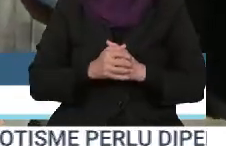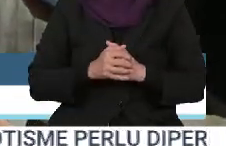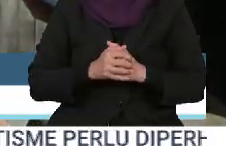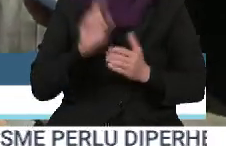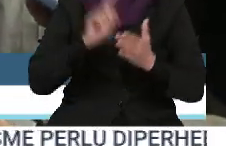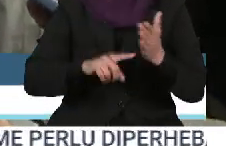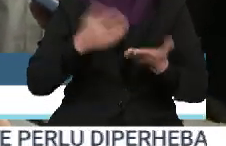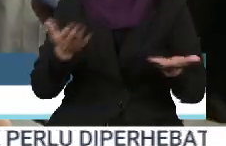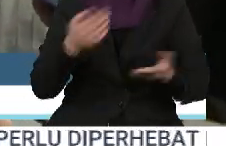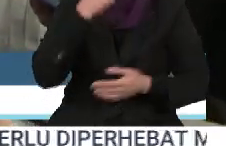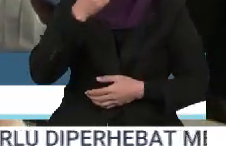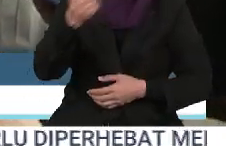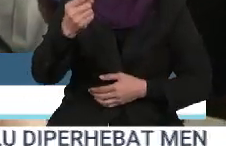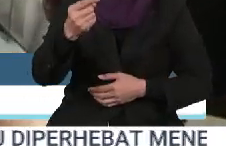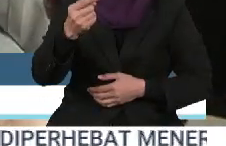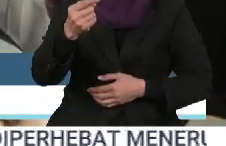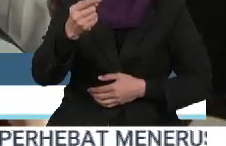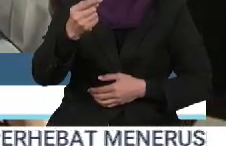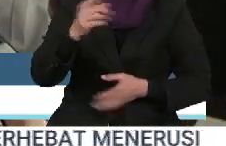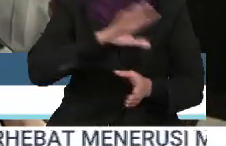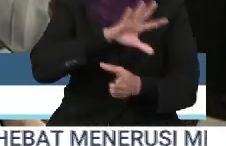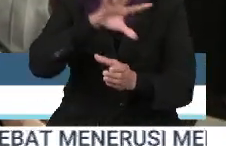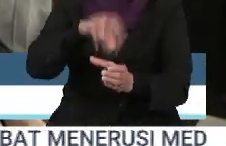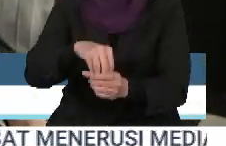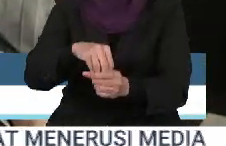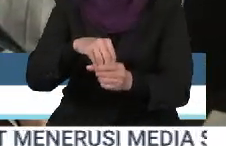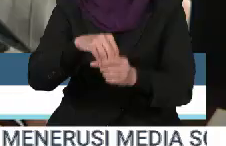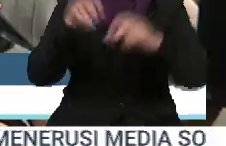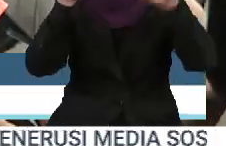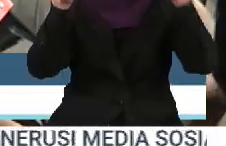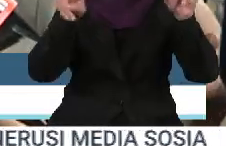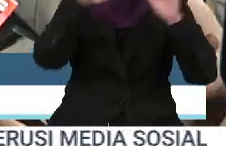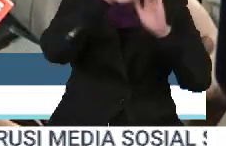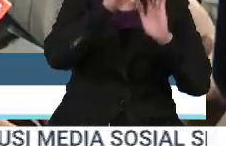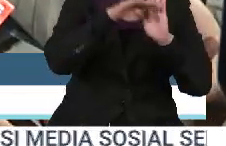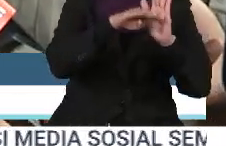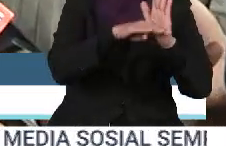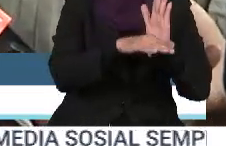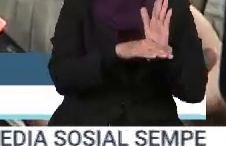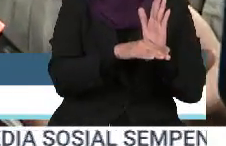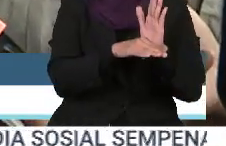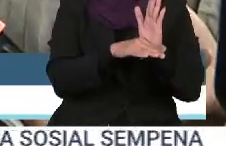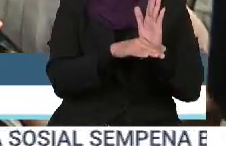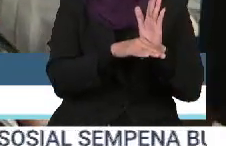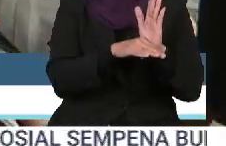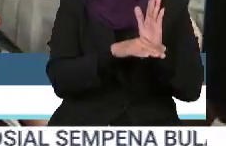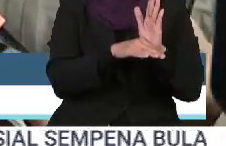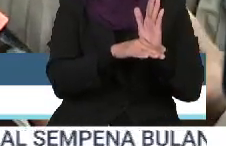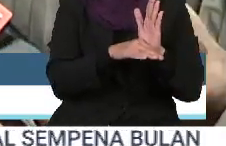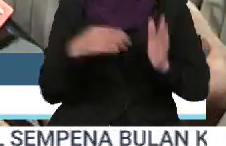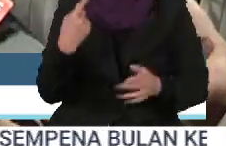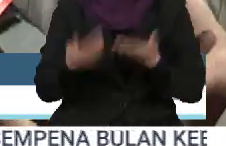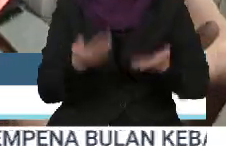apa yang kita sebut sebagai merakyatkan mungkin beberapa terma ataupun frasa yang mungkin kurang